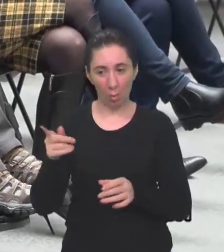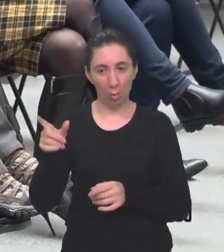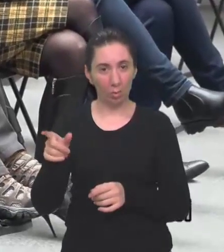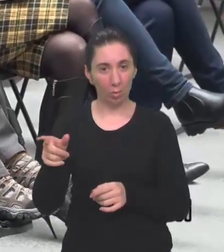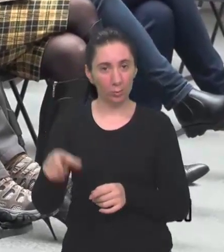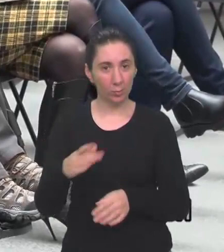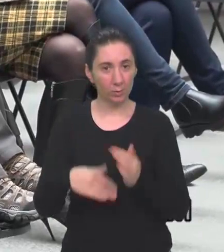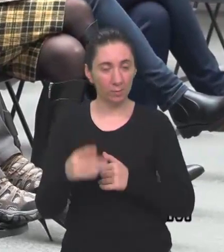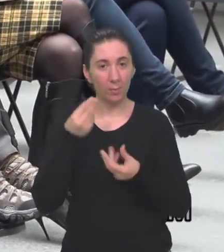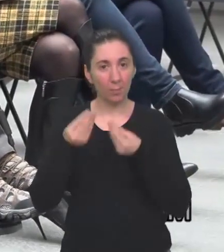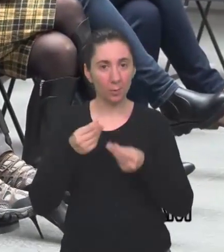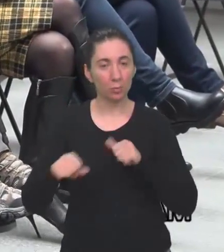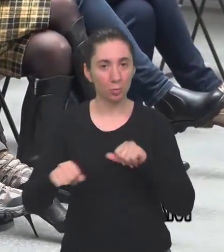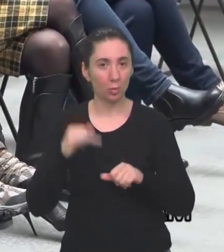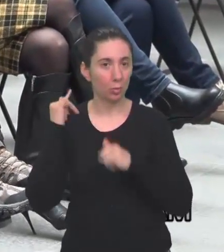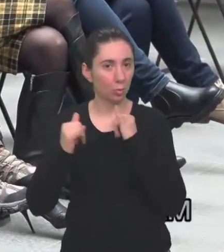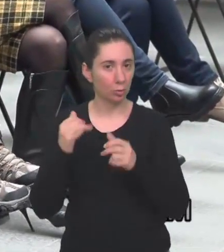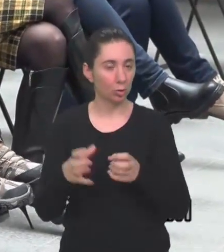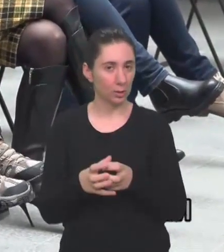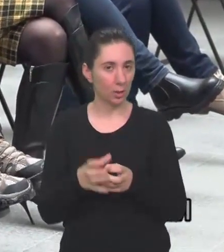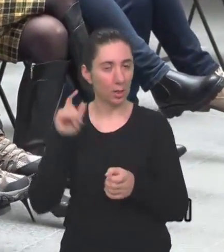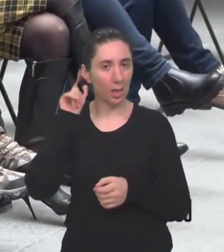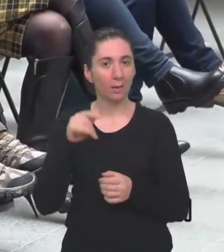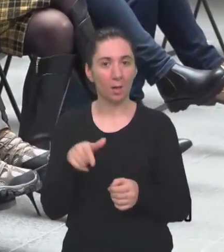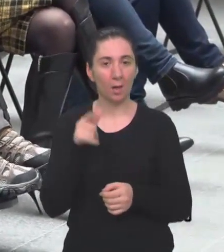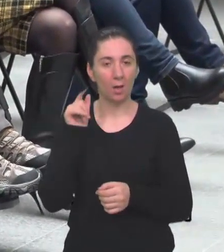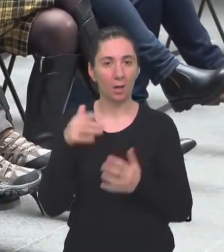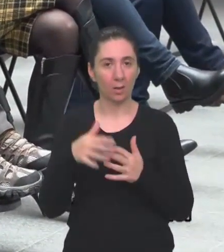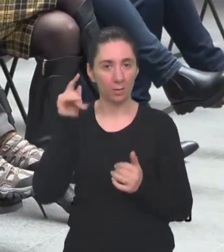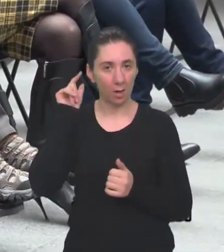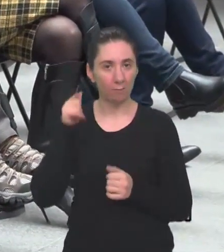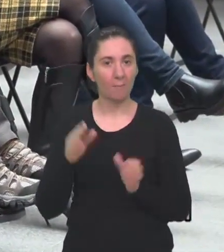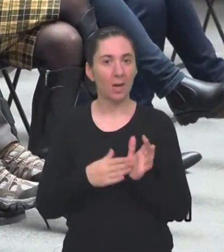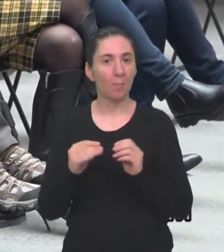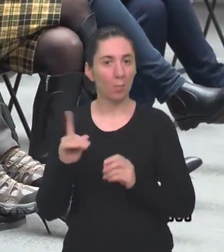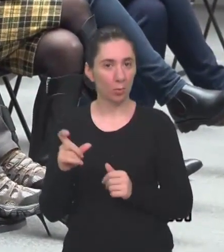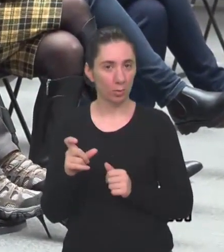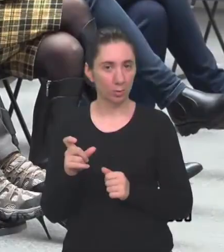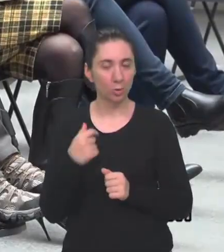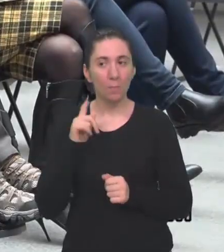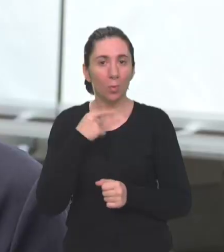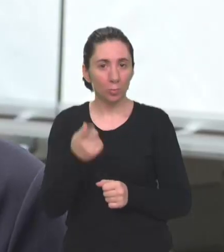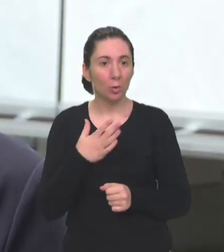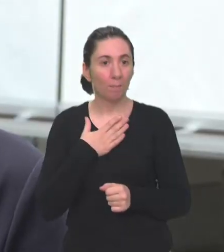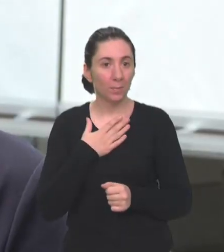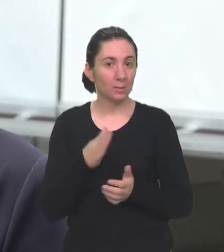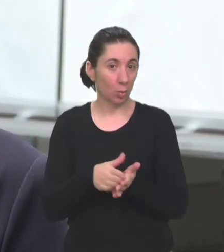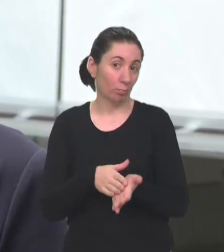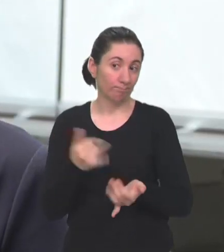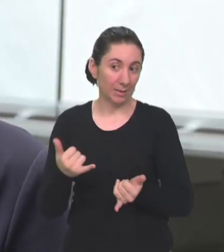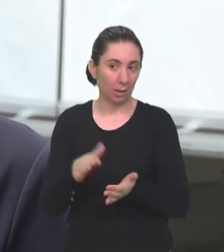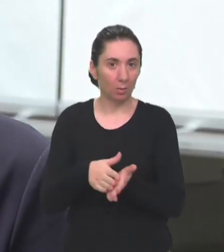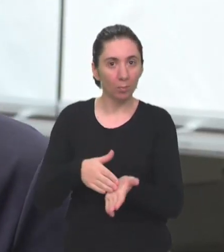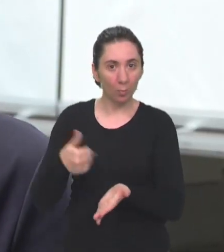s invaliditetom, objasnila je direktorica turističke zajednice grada Karlovca Marina Borić. Ja moram reći zapravo da smo mi na samom